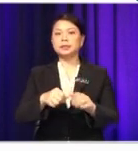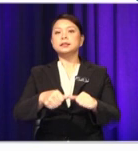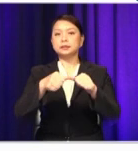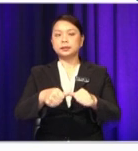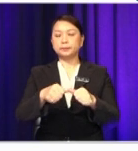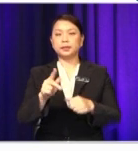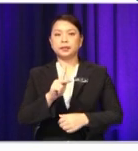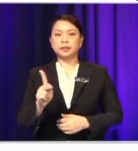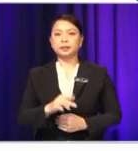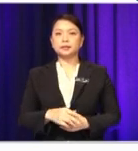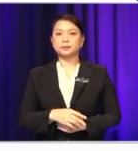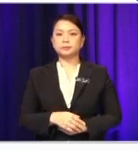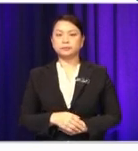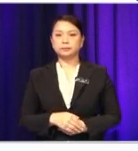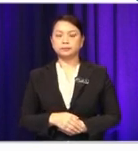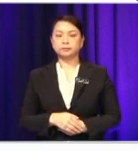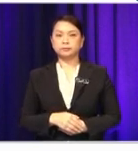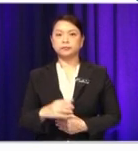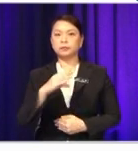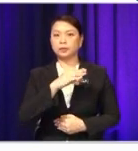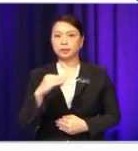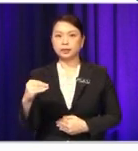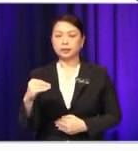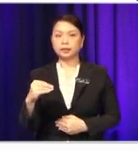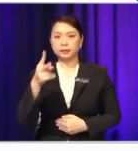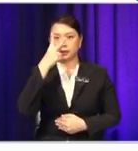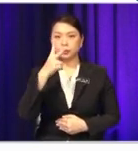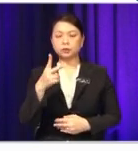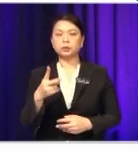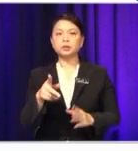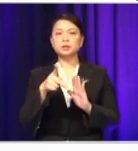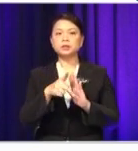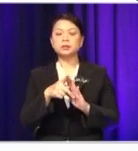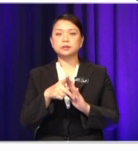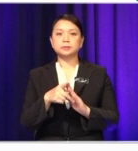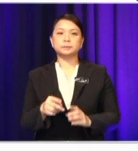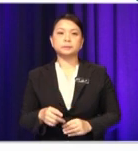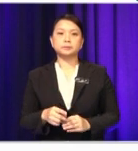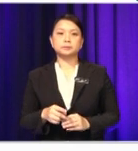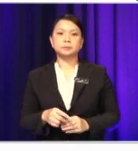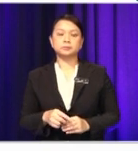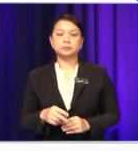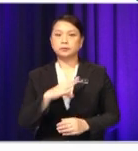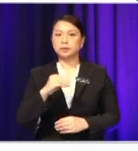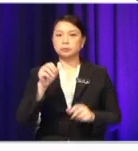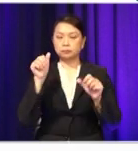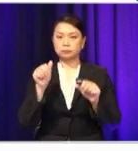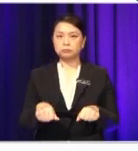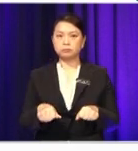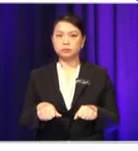di JPN, ya, di setiap tempat mereka mendaftar itu. Dan calon boleh memohon untuk semakan semula dengan bayaran fee-nya